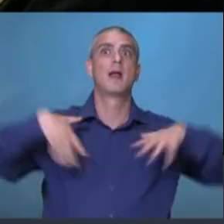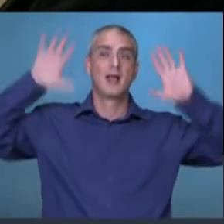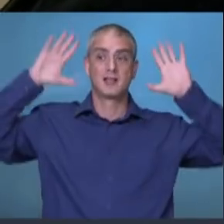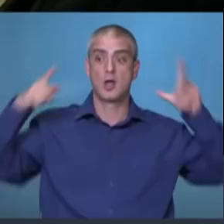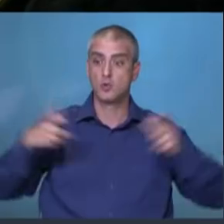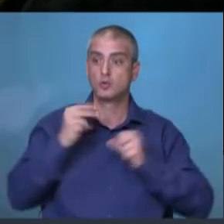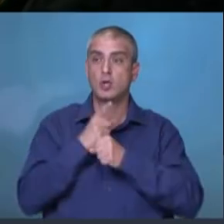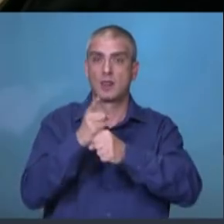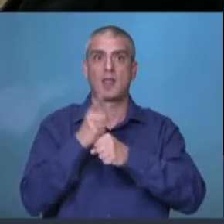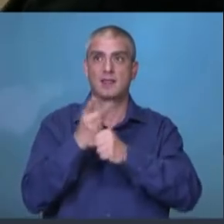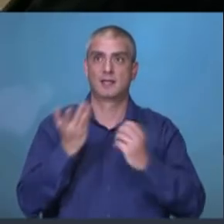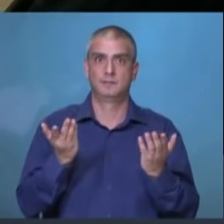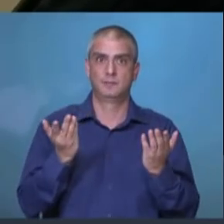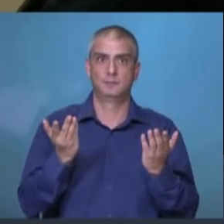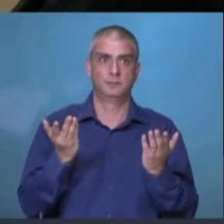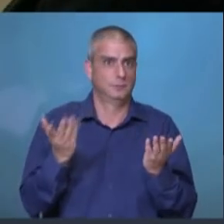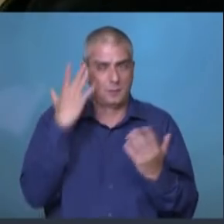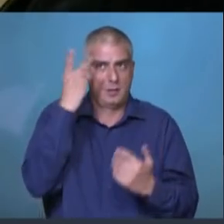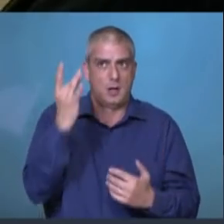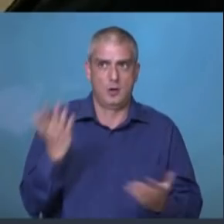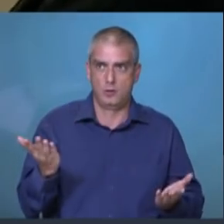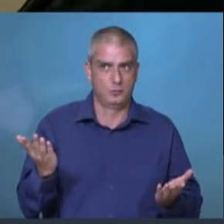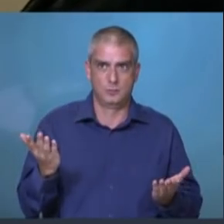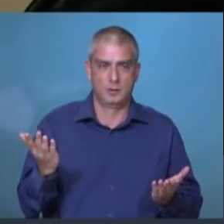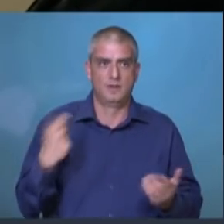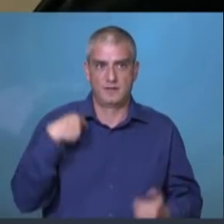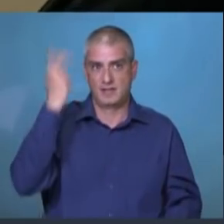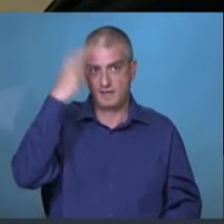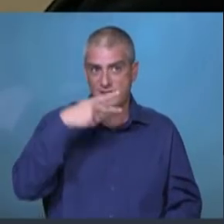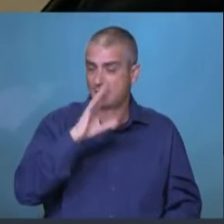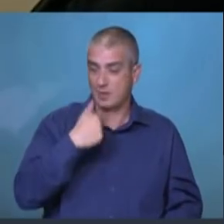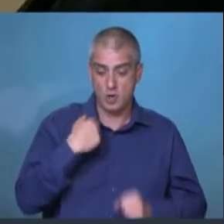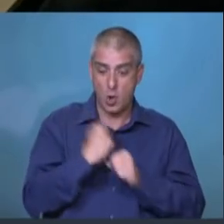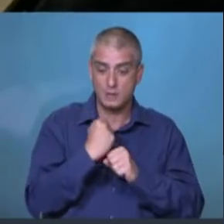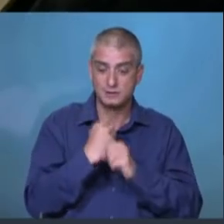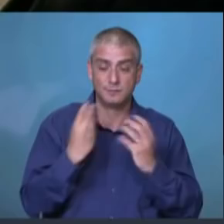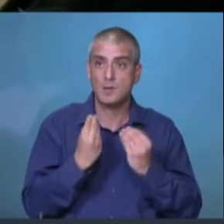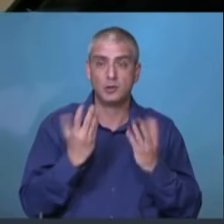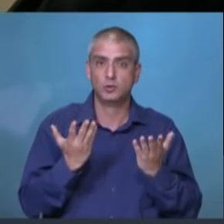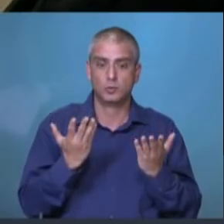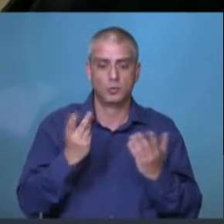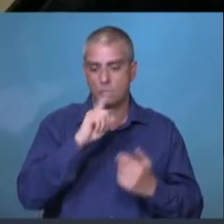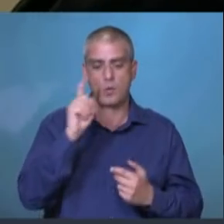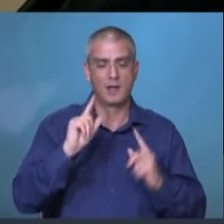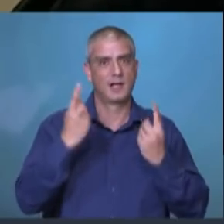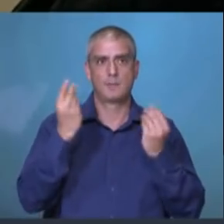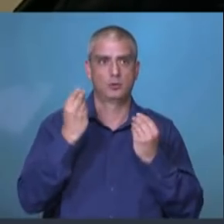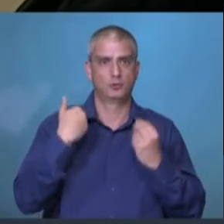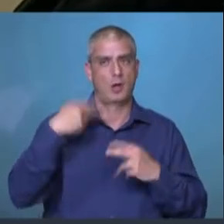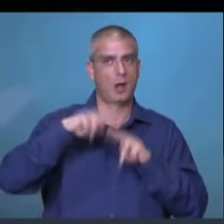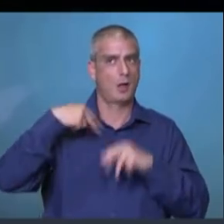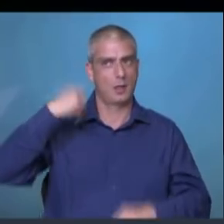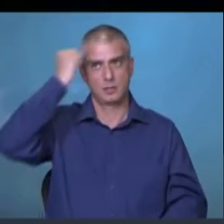טנקים. זה טראומה, ואני הבנתי שאם אנחנו לא עושים פה משהו, יכול לקרות משהו שנצטער עליו הרבה